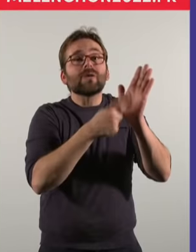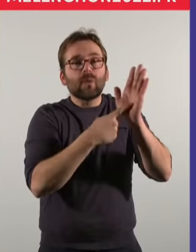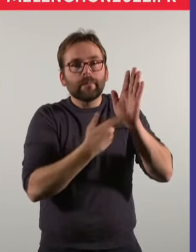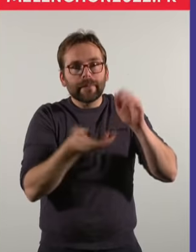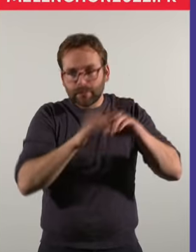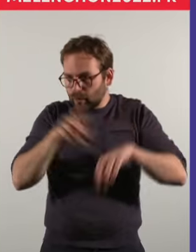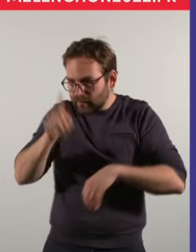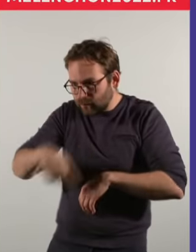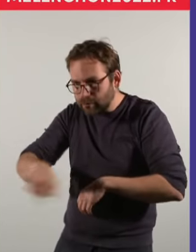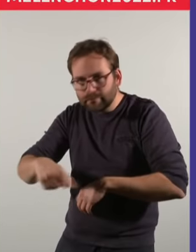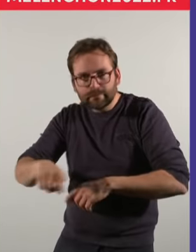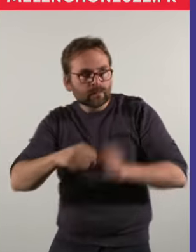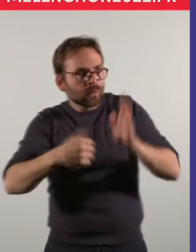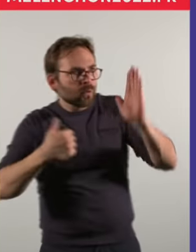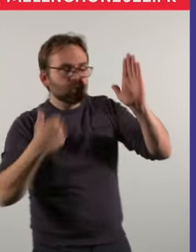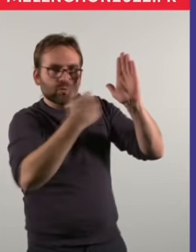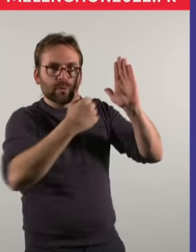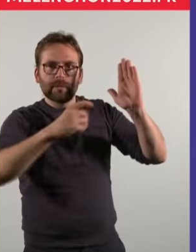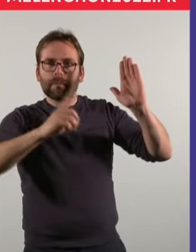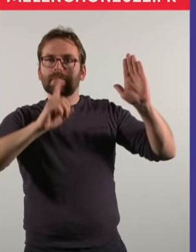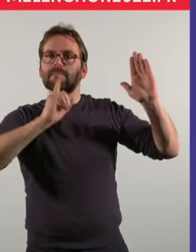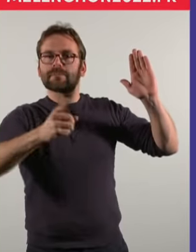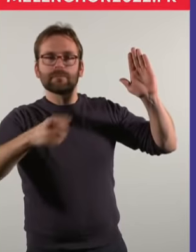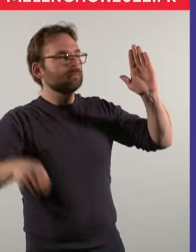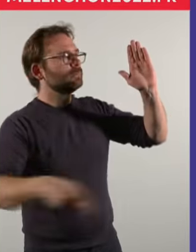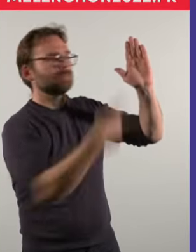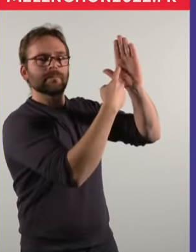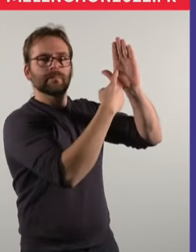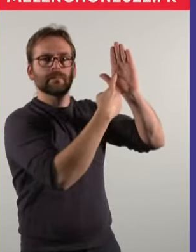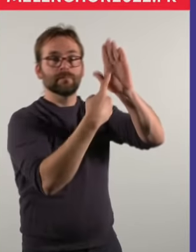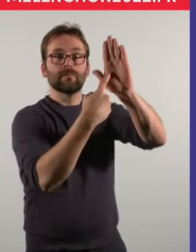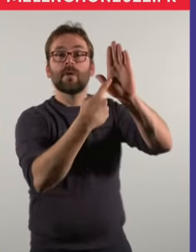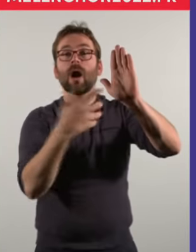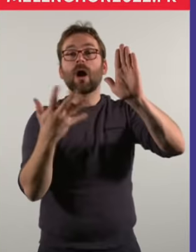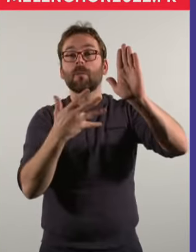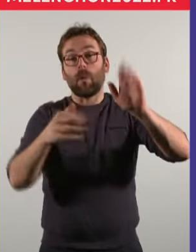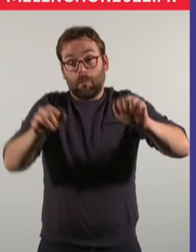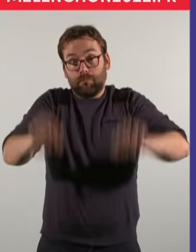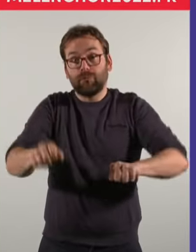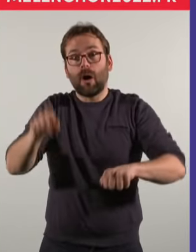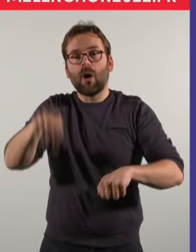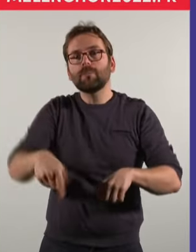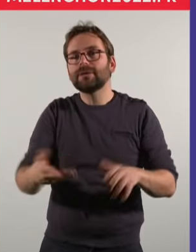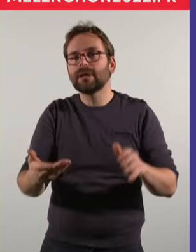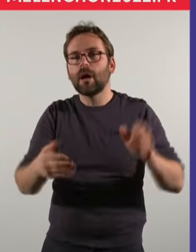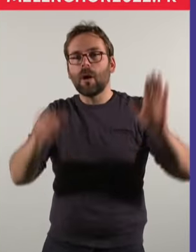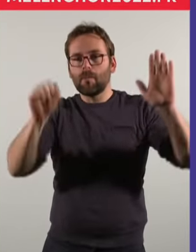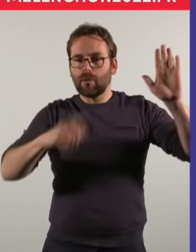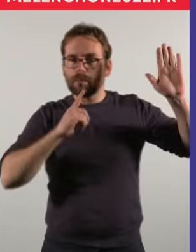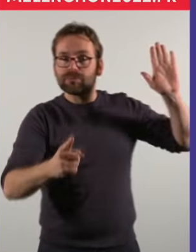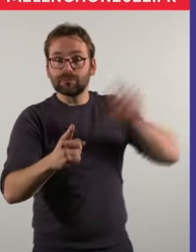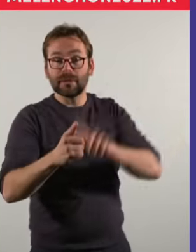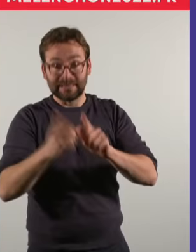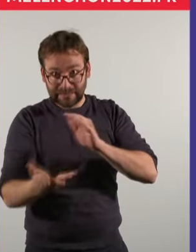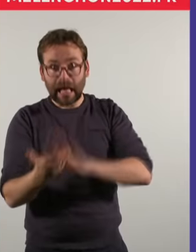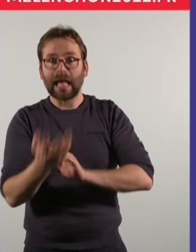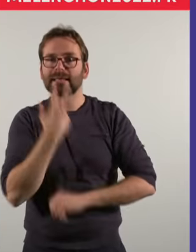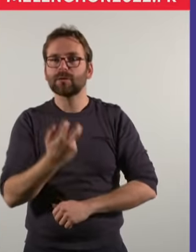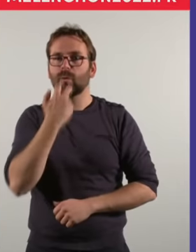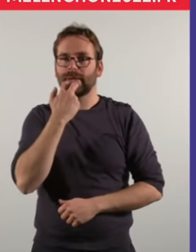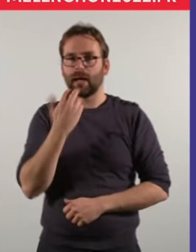pas des gens pour le faire respecter. Et le faire respecter, c'est exercer le pouvoir. Et exercer le pouvoir, c'est la